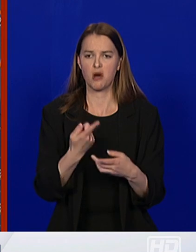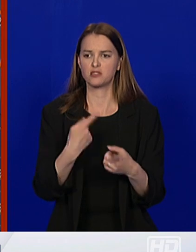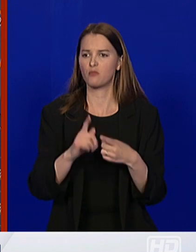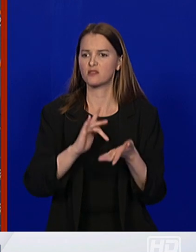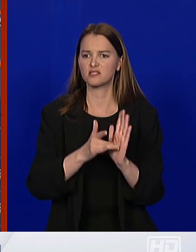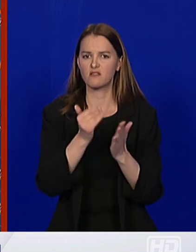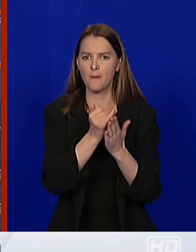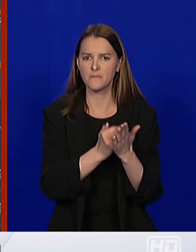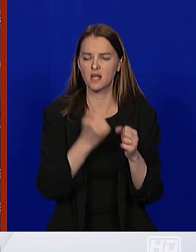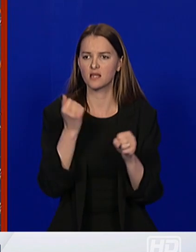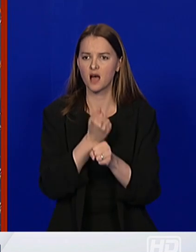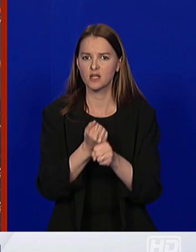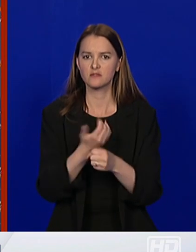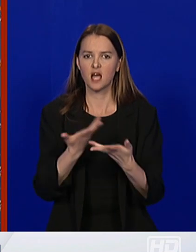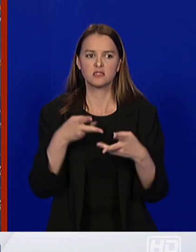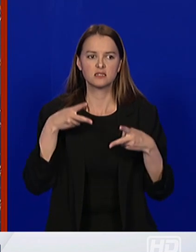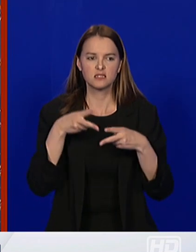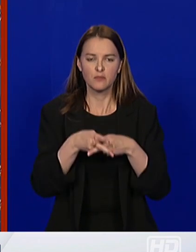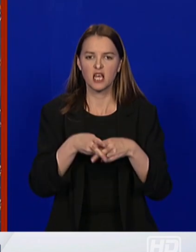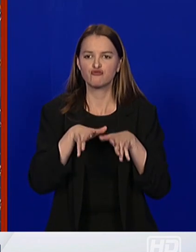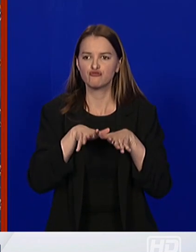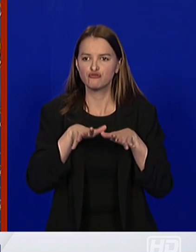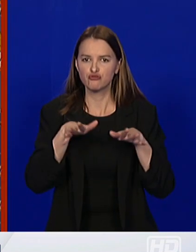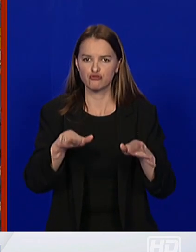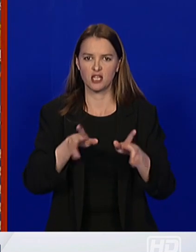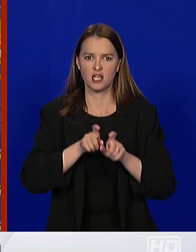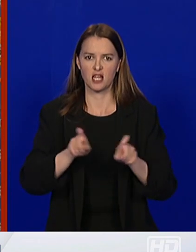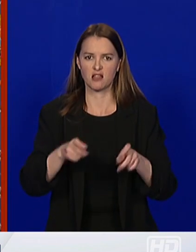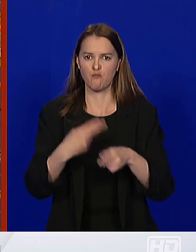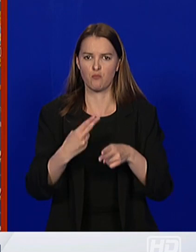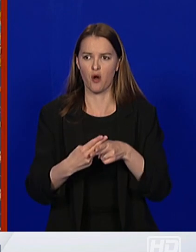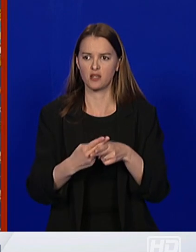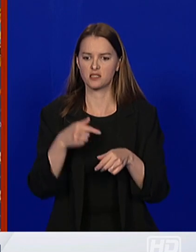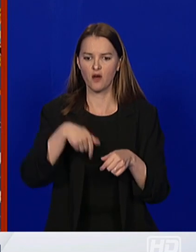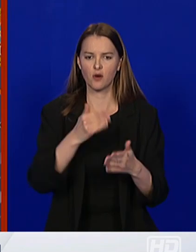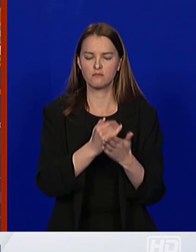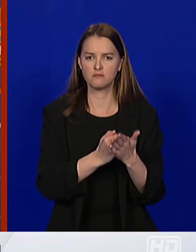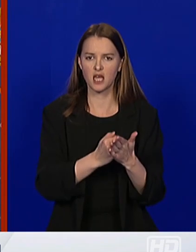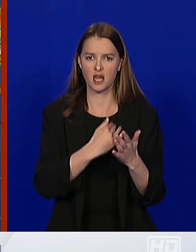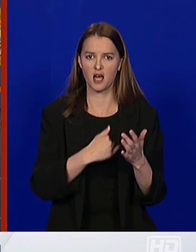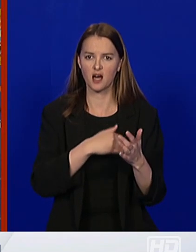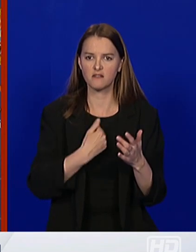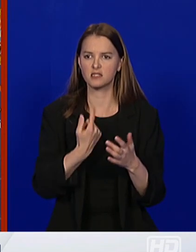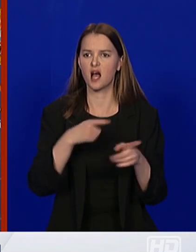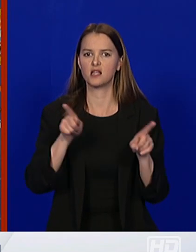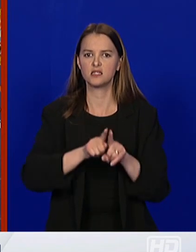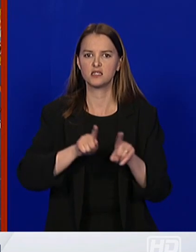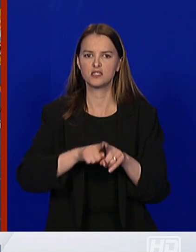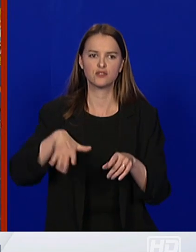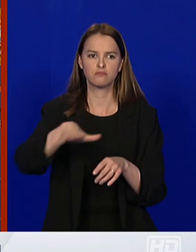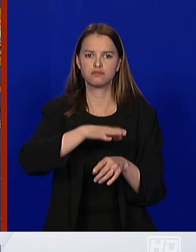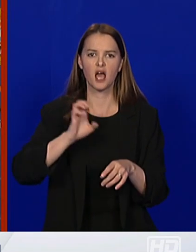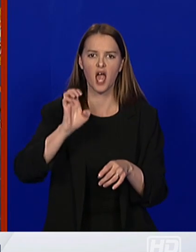da onemoguće širenje bolesti. Te mjere se nisu primjenjivale samo u Republici Hrvatskoj, primjenjivali su se diljem Europe,